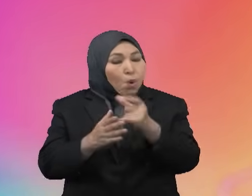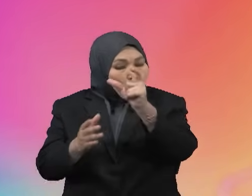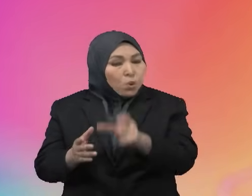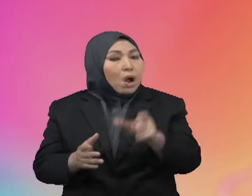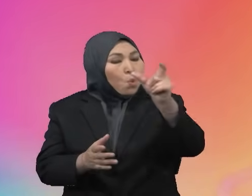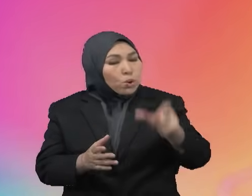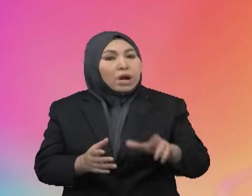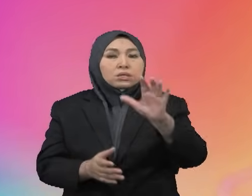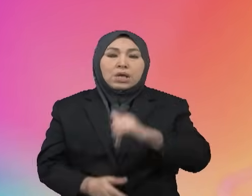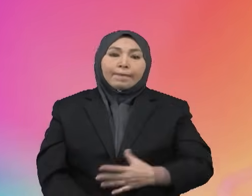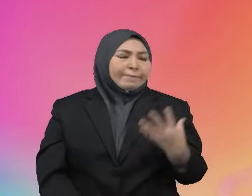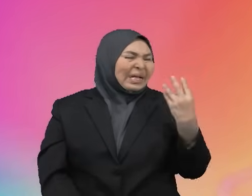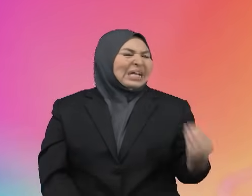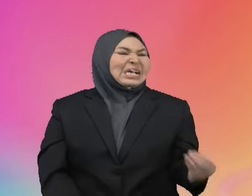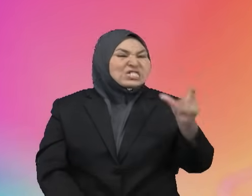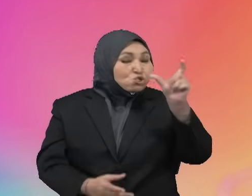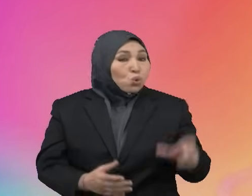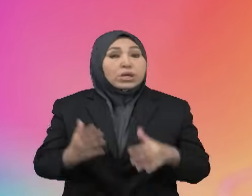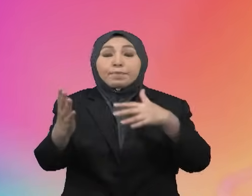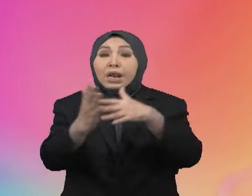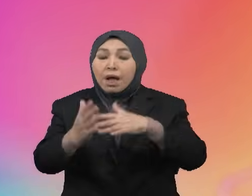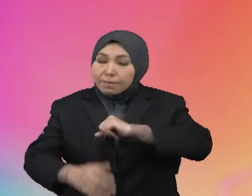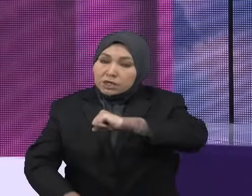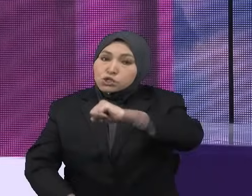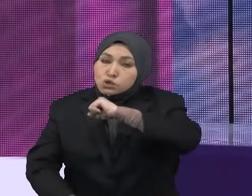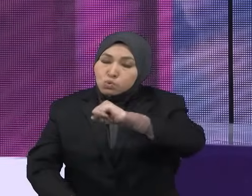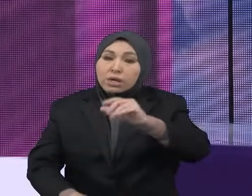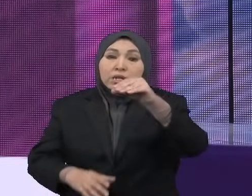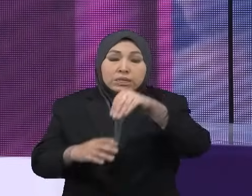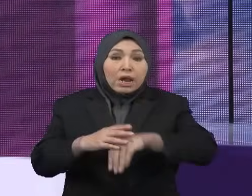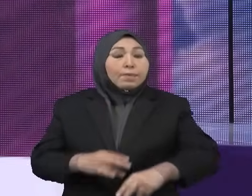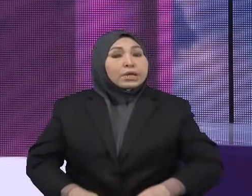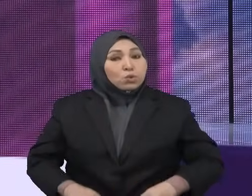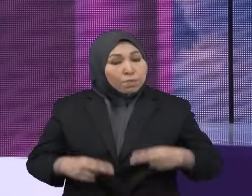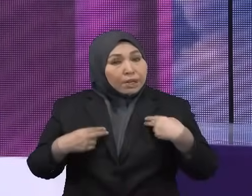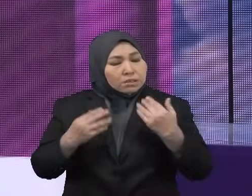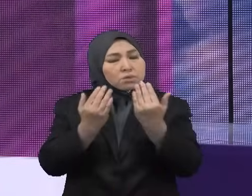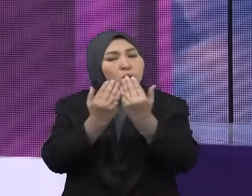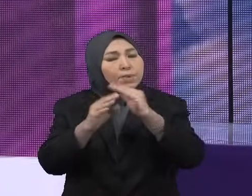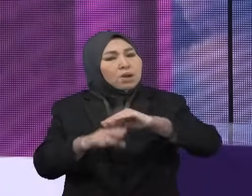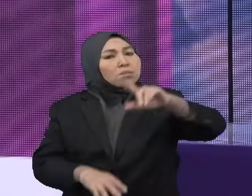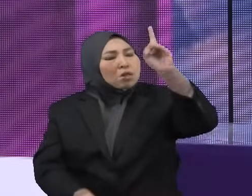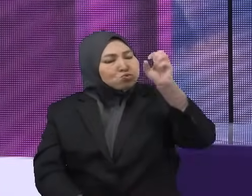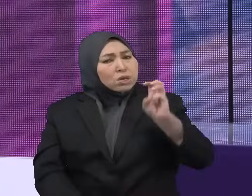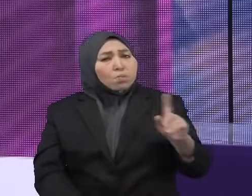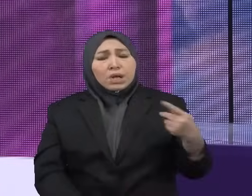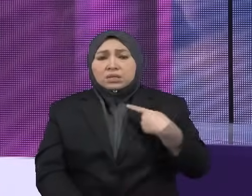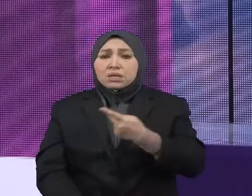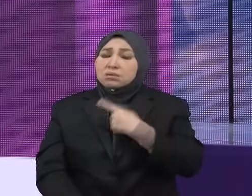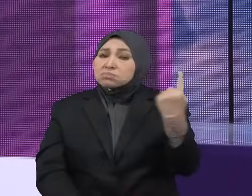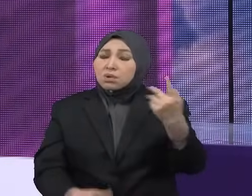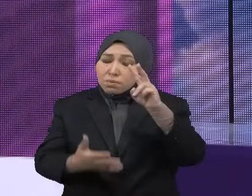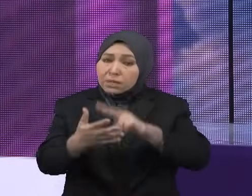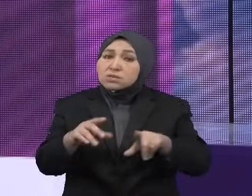orang-orang yang pengecut, yang menghalang perjuangan dalam kehidupan. Kita berdoa kepada Allah SWT, kita selalu